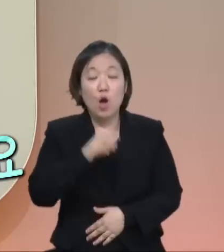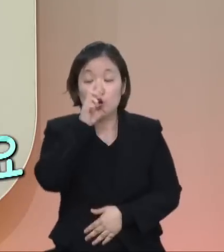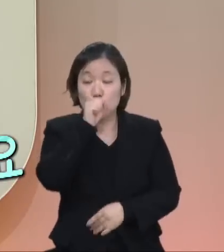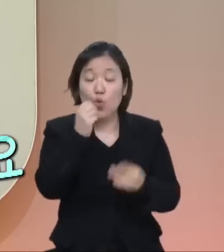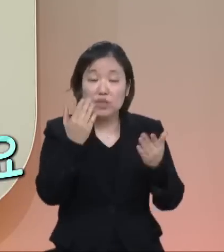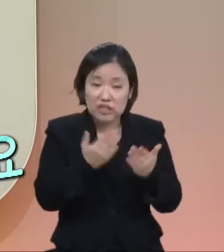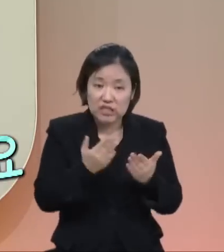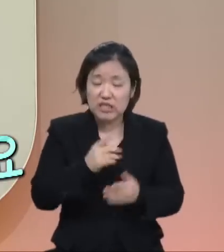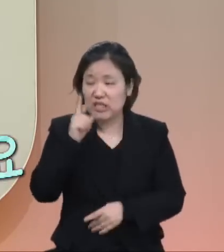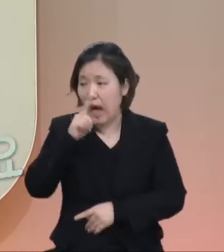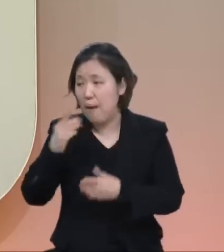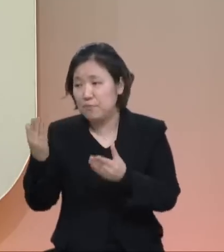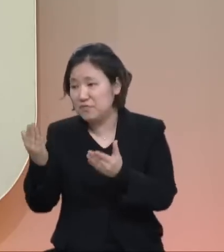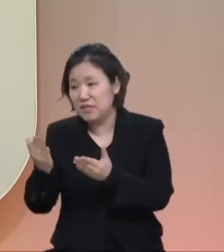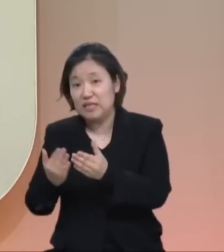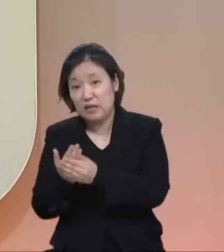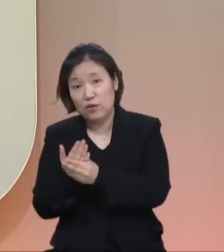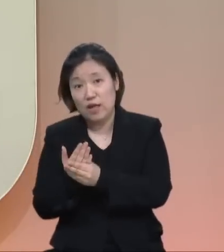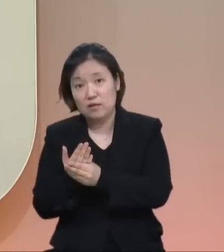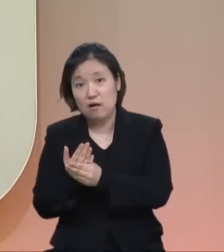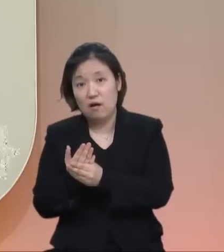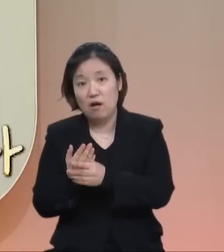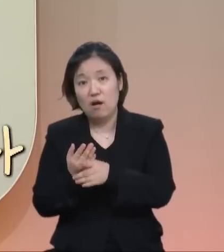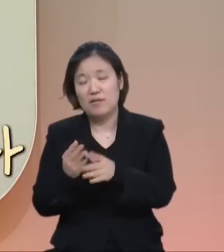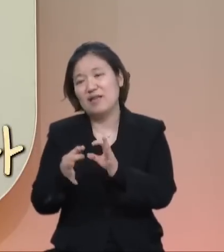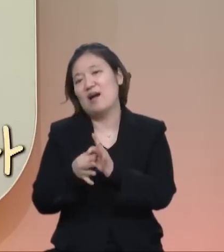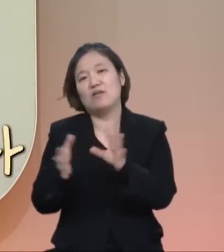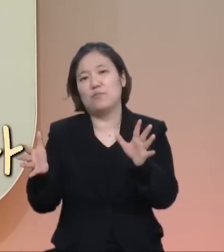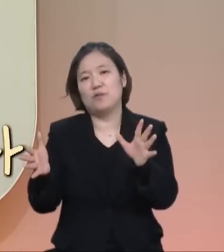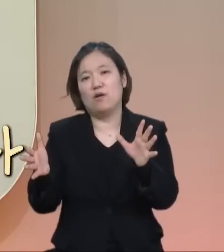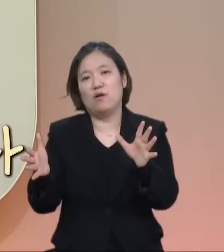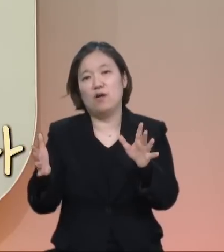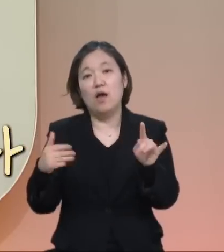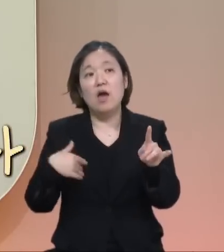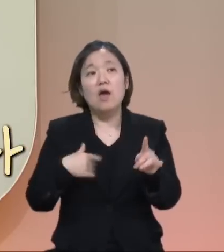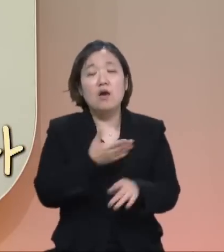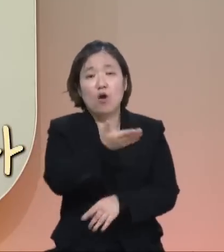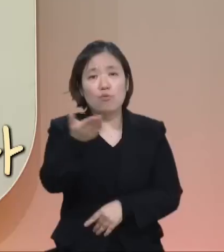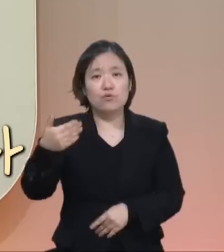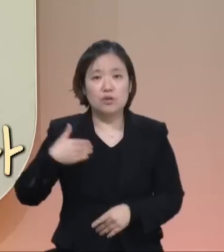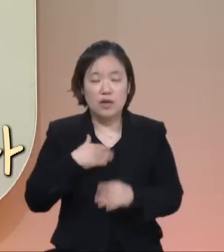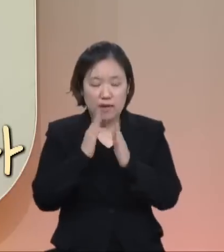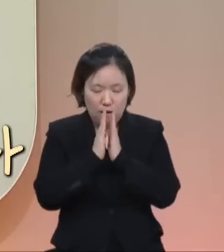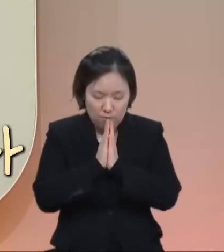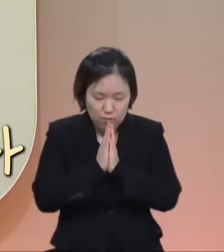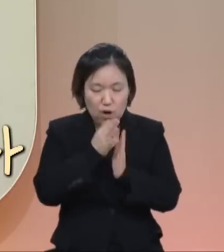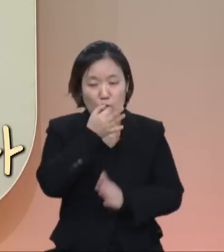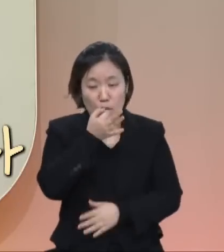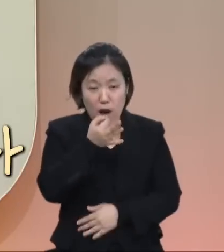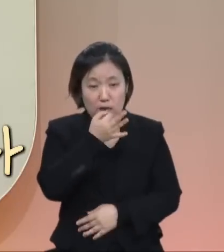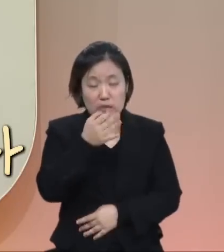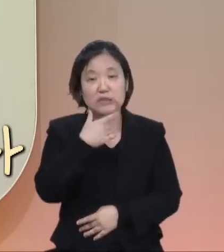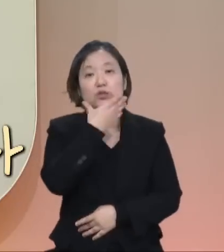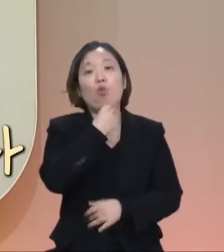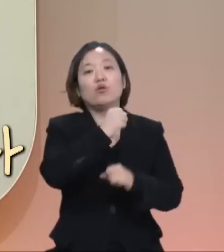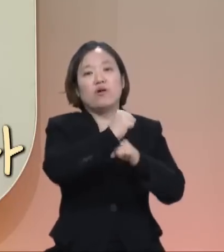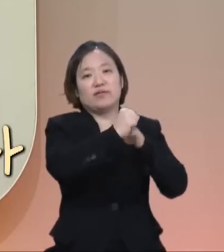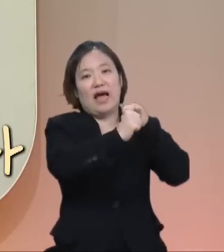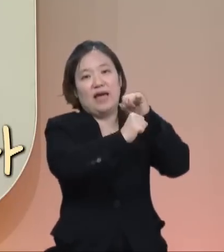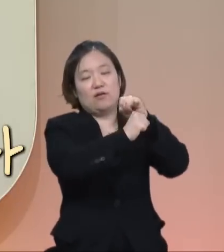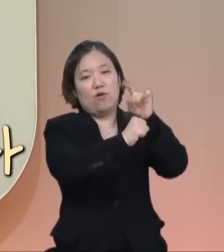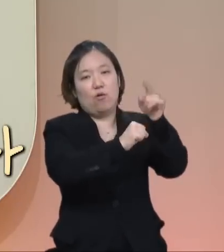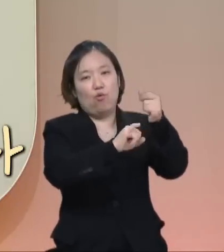일이 일어나든 염불하고 기도한 공덕은 반드시 남습니다 그게 명은